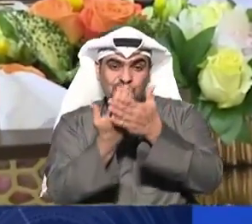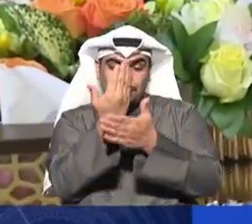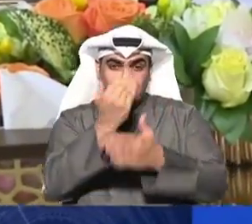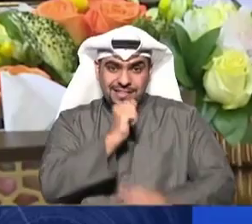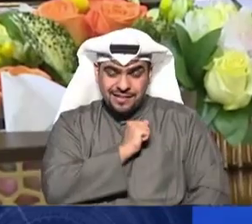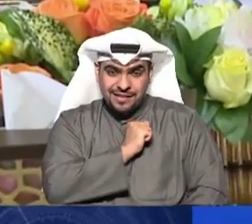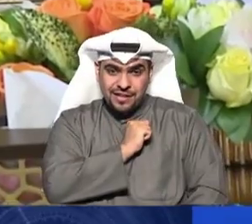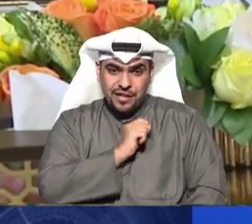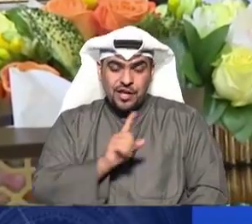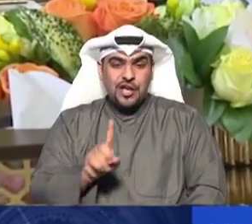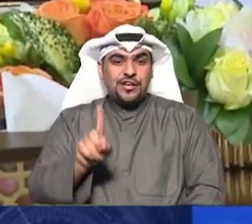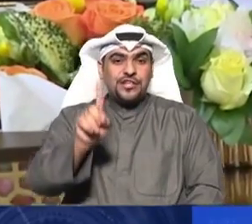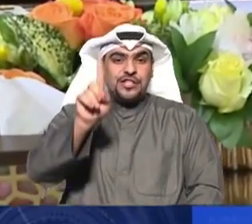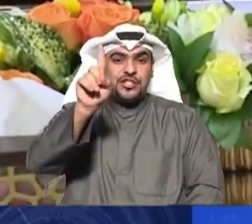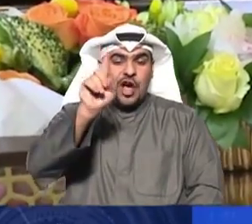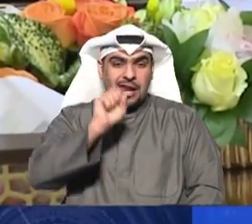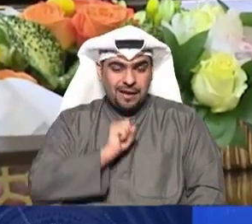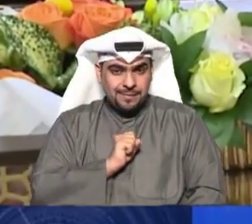يعني إن شاء الله